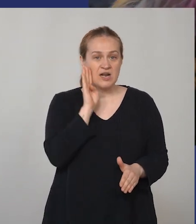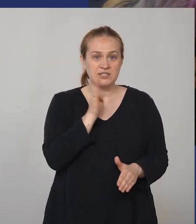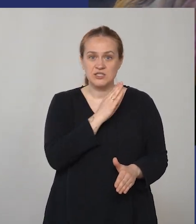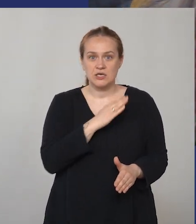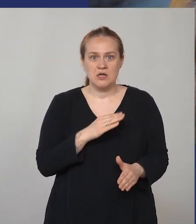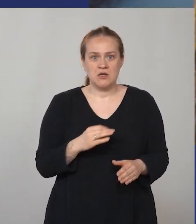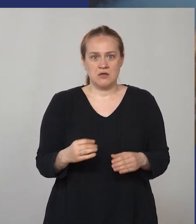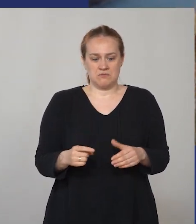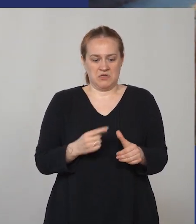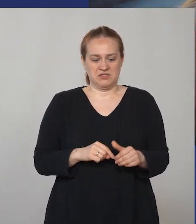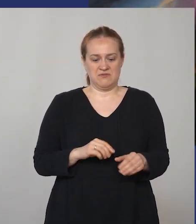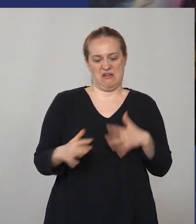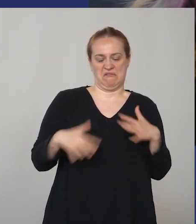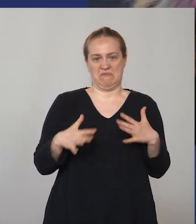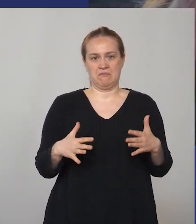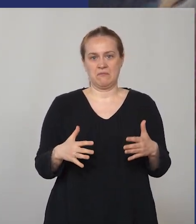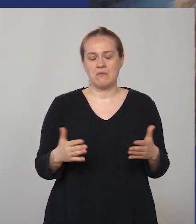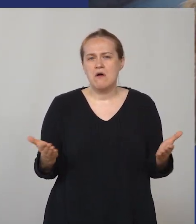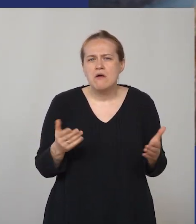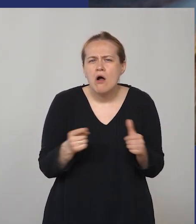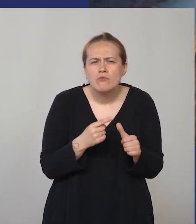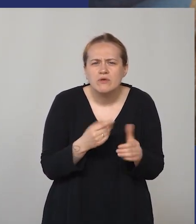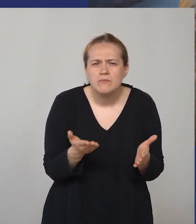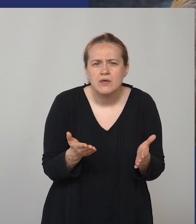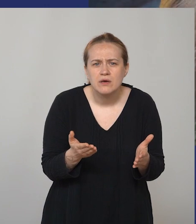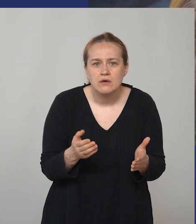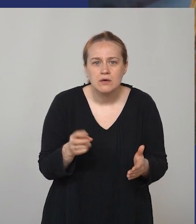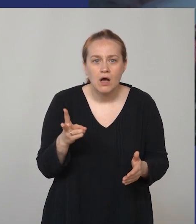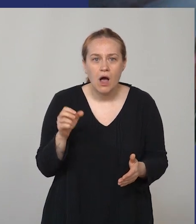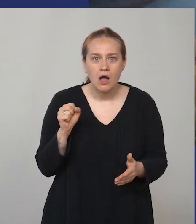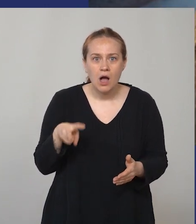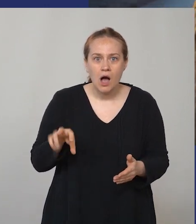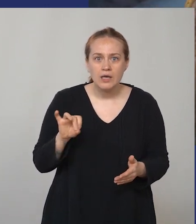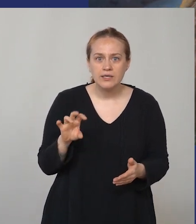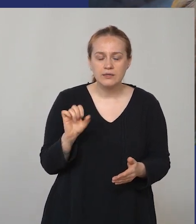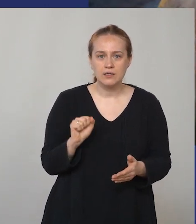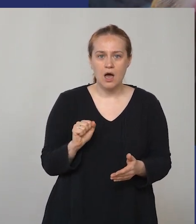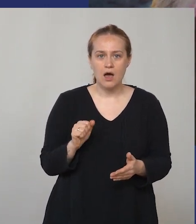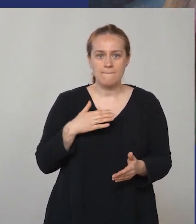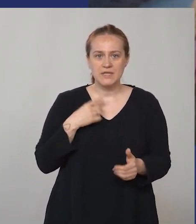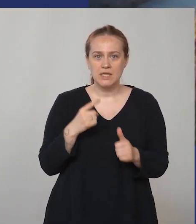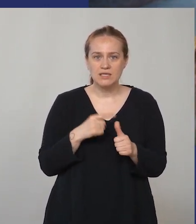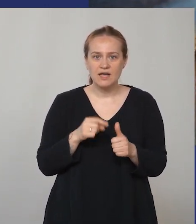а теперь живи и мучайся. И какое же имя, позвольте спросить? Калина. Меня зовут Калина.